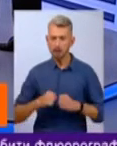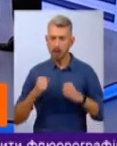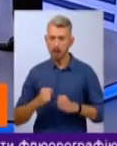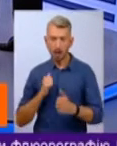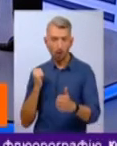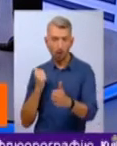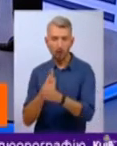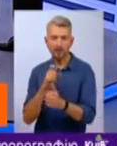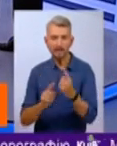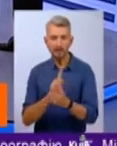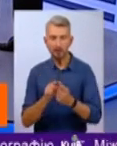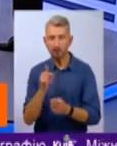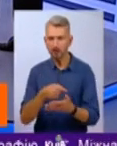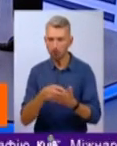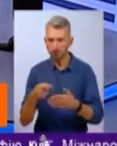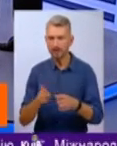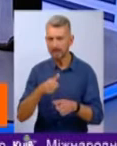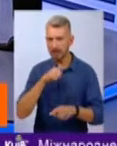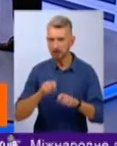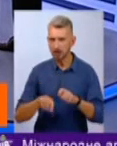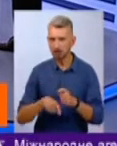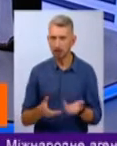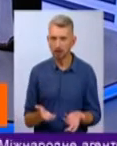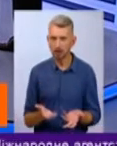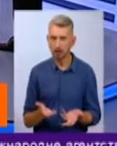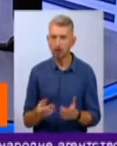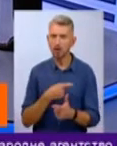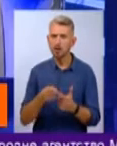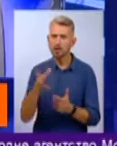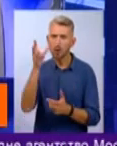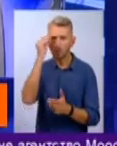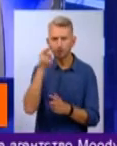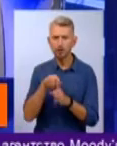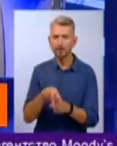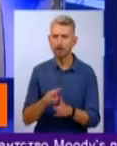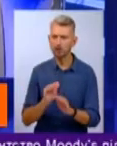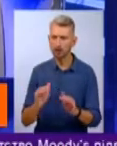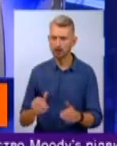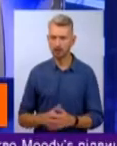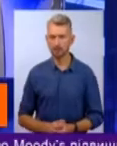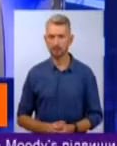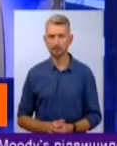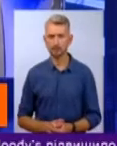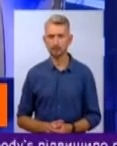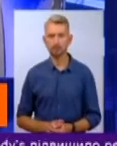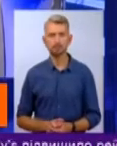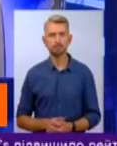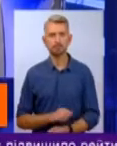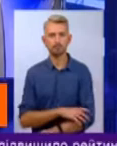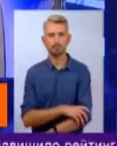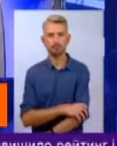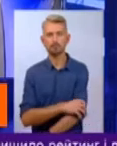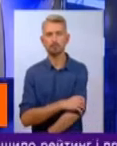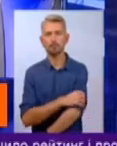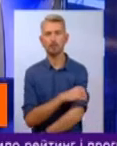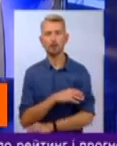ви наголосили на тому, що це все ж таки експеримент, чи враховують навантаження на дітей? Ну, я наскільки знаю, школі.